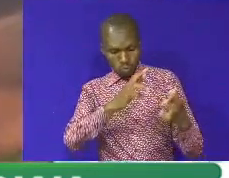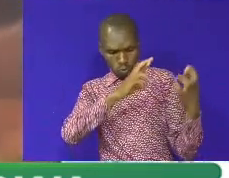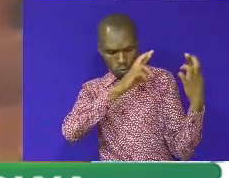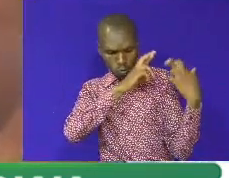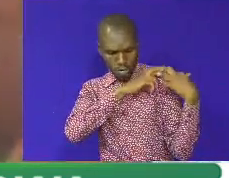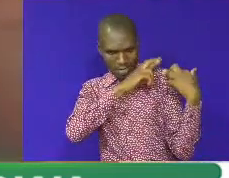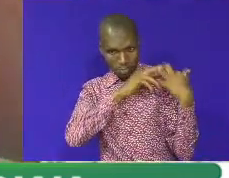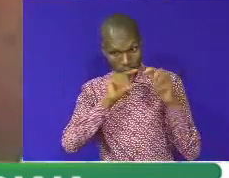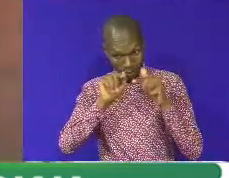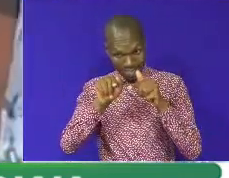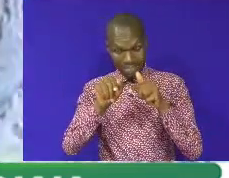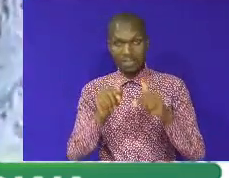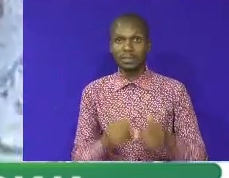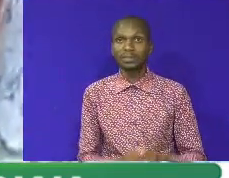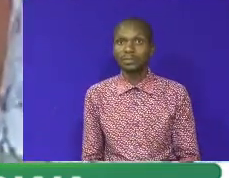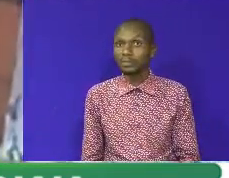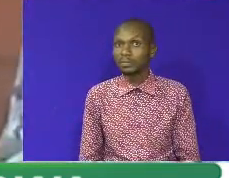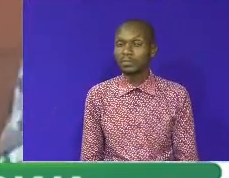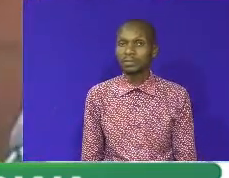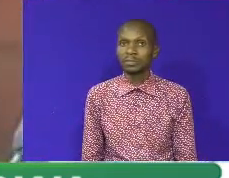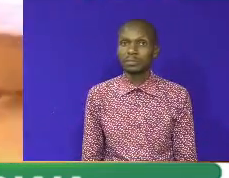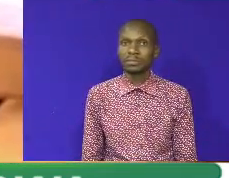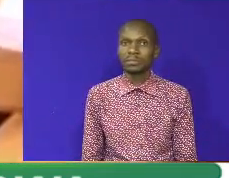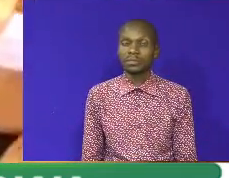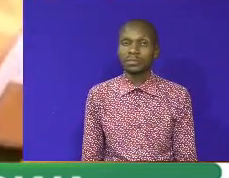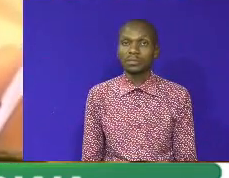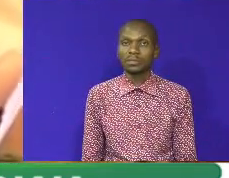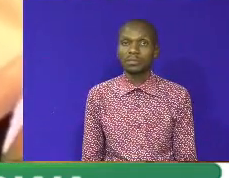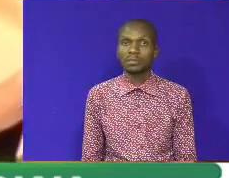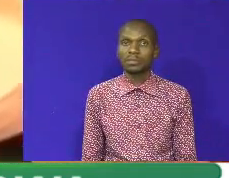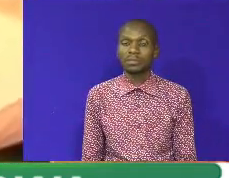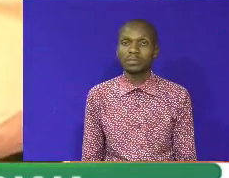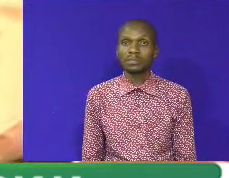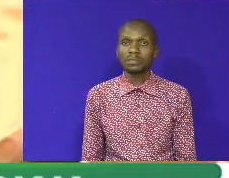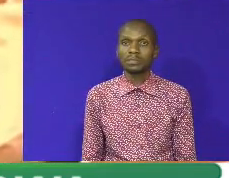Kuripoti ni katasini Ndizi TV kure county ya Kisii, Elitera ni Josephat Hamisi.